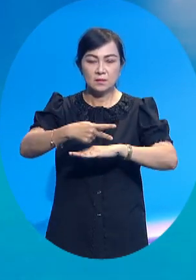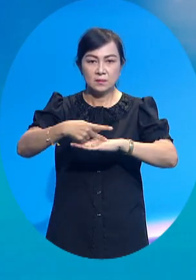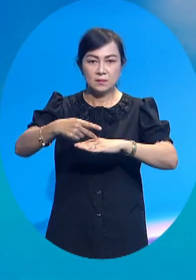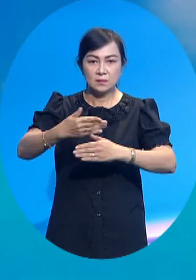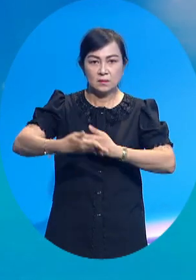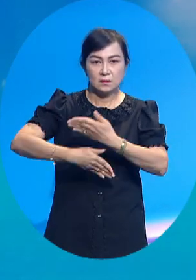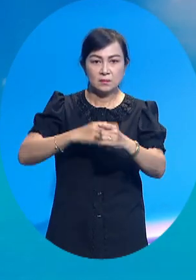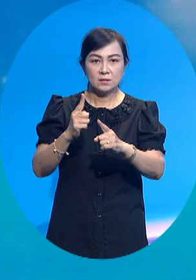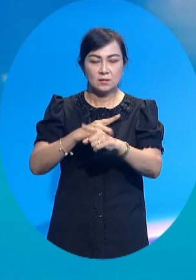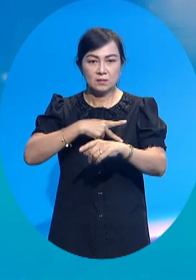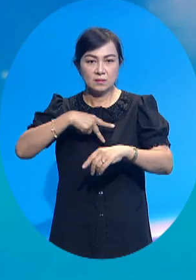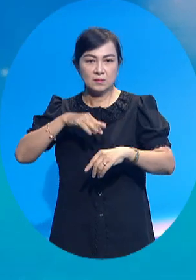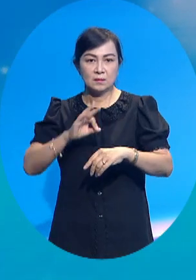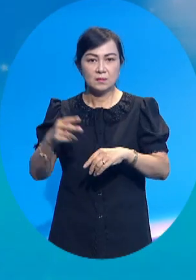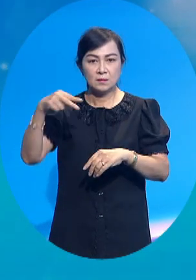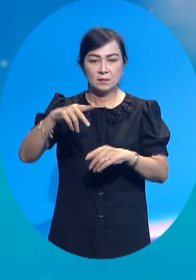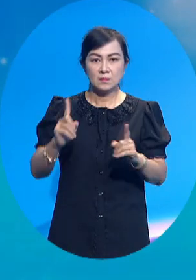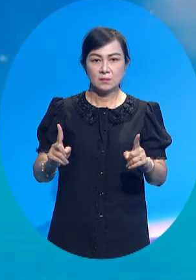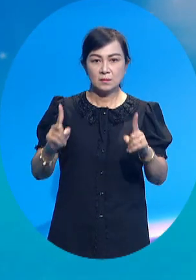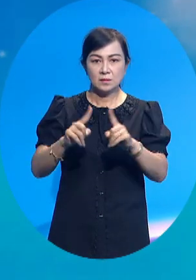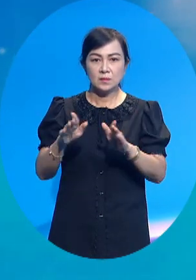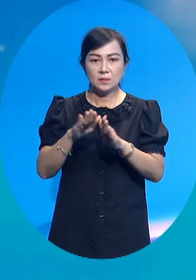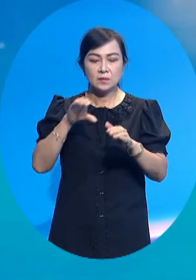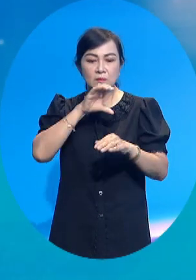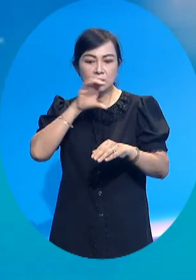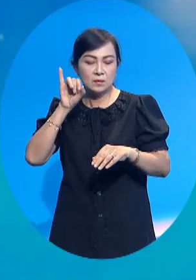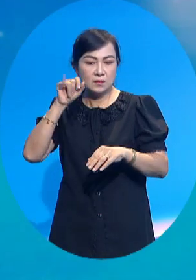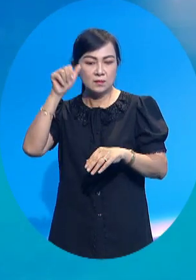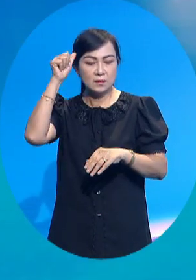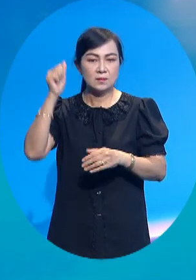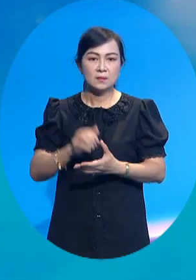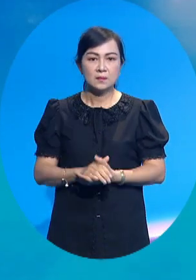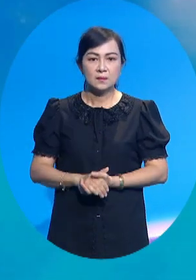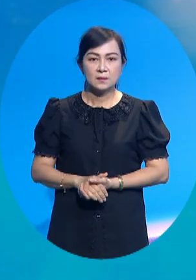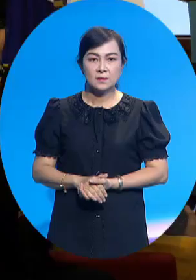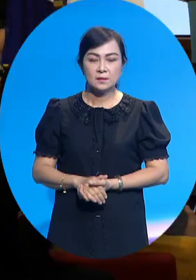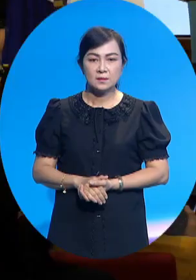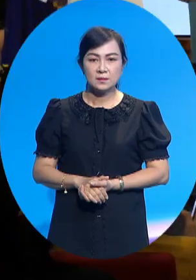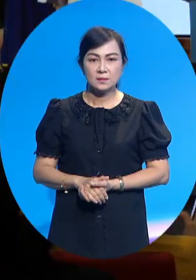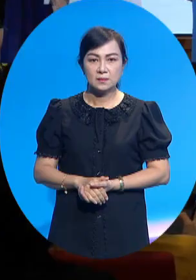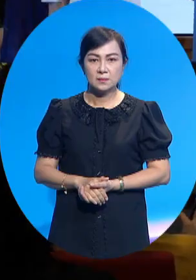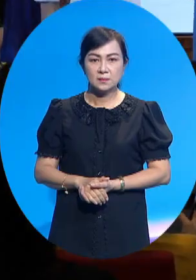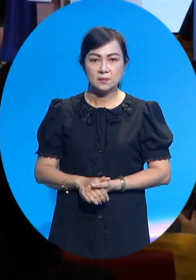tiếp ứng xử cho nhân viên y tế đã bước vào vòng chung kết với nhiều thông điệp ý nghĩa.